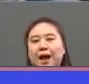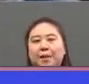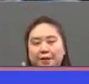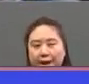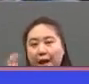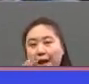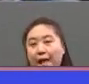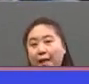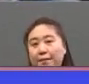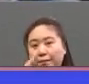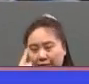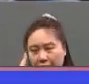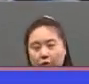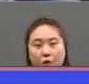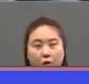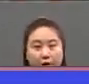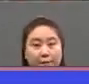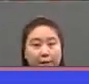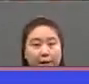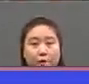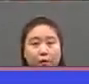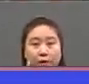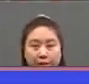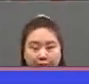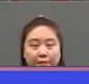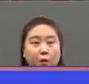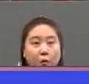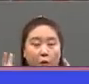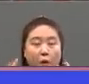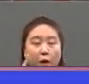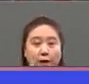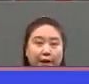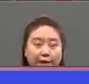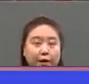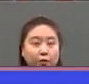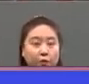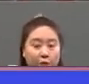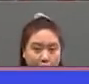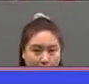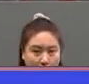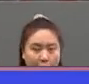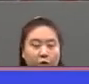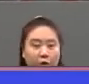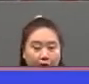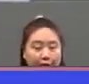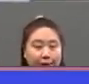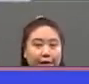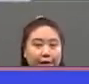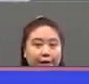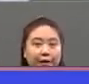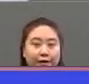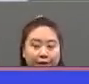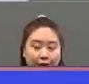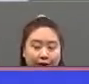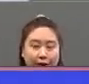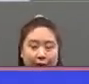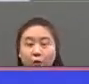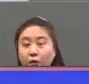ของการต้องแบ่งอำเภอออกไปใช่ไหมครับเอาตำบลส่วนหนึ่งไปรวมกับอีกอำเภอหนึ่งข้างๆอะไรแบ